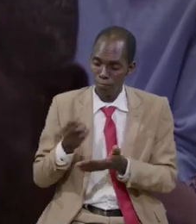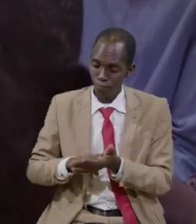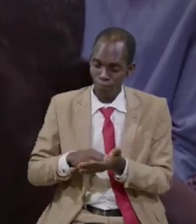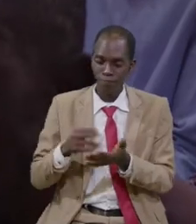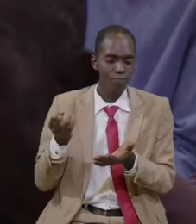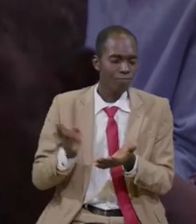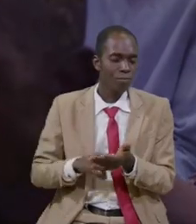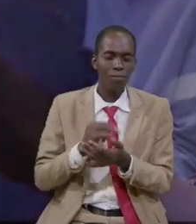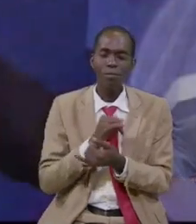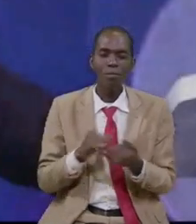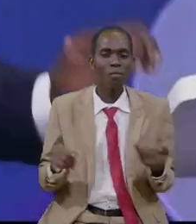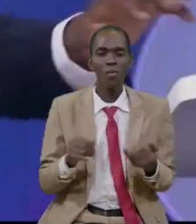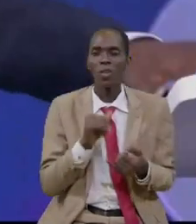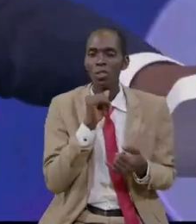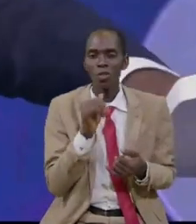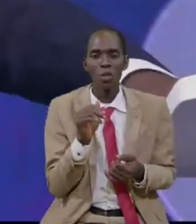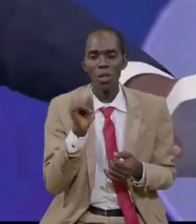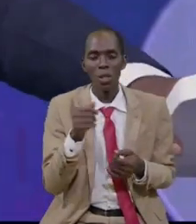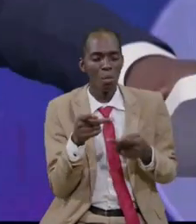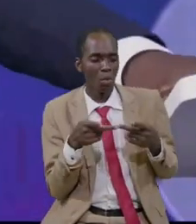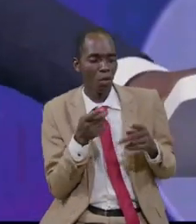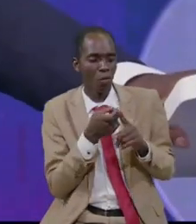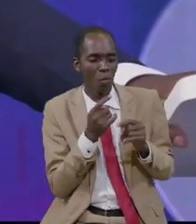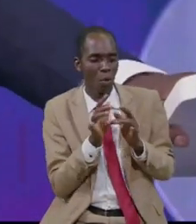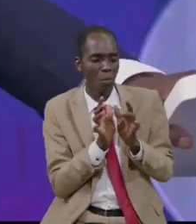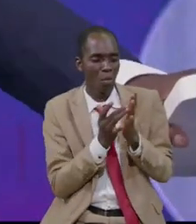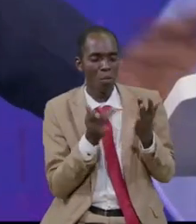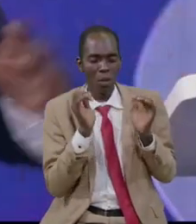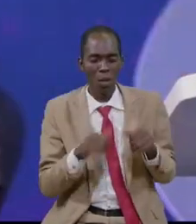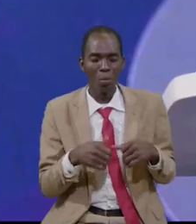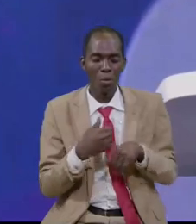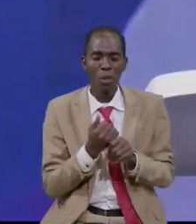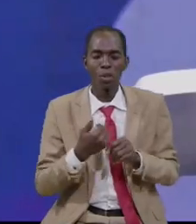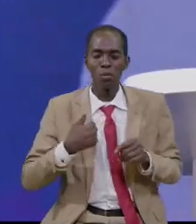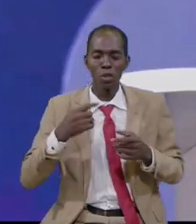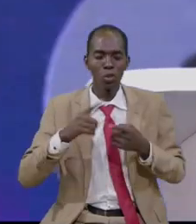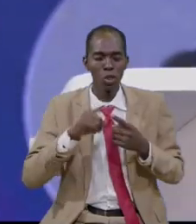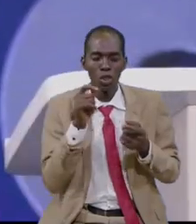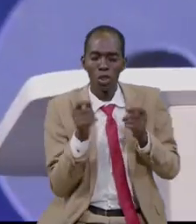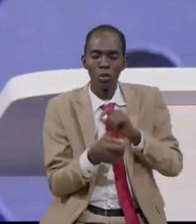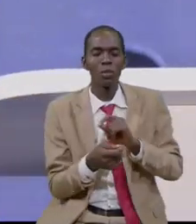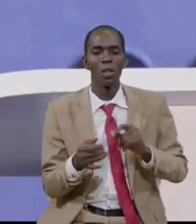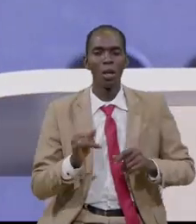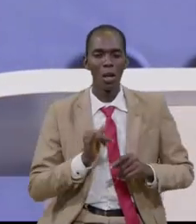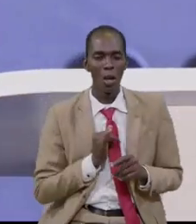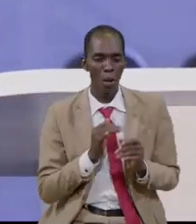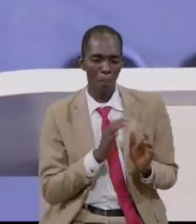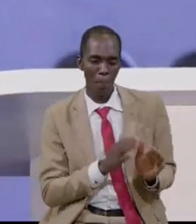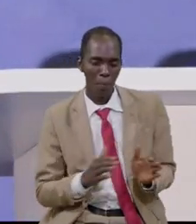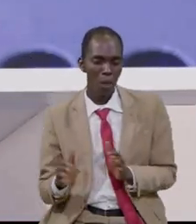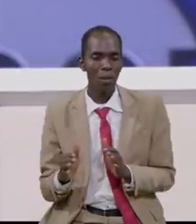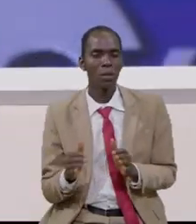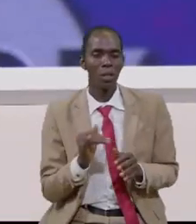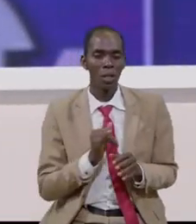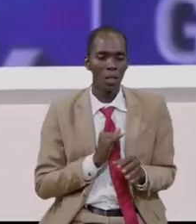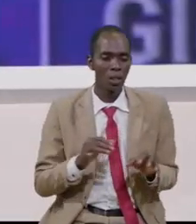fixée. Même aucun passage des Écritures ne peut changer ce que je veux faire, ce que je planifie faire, ce que je planifie. Et si